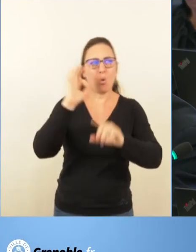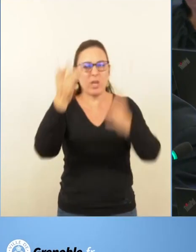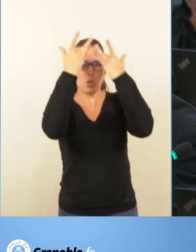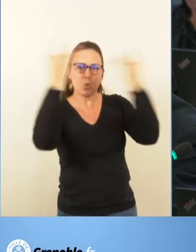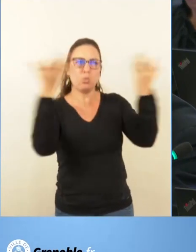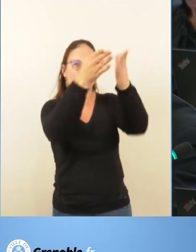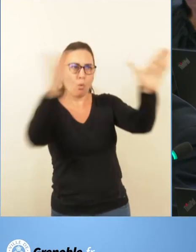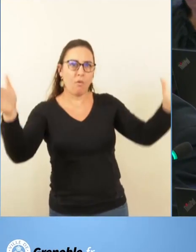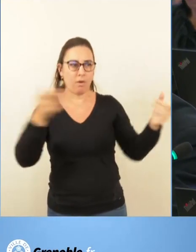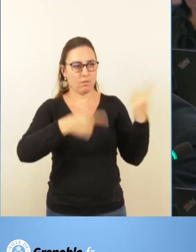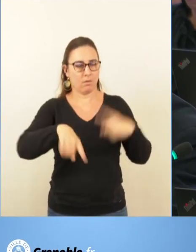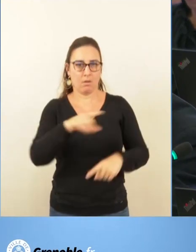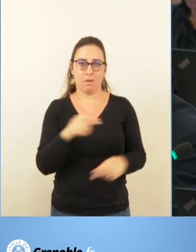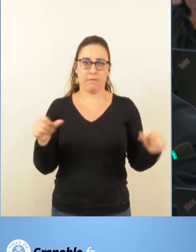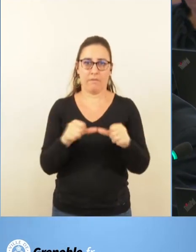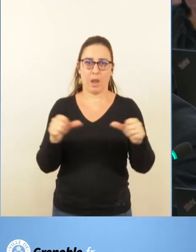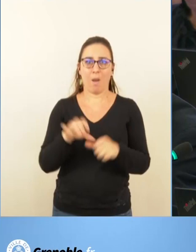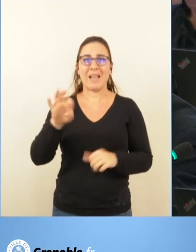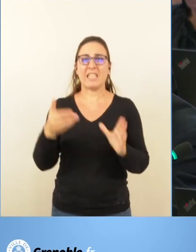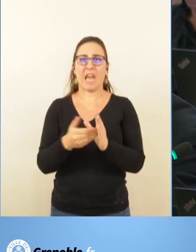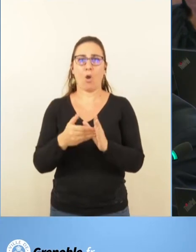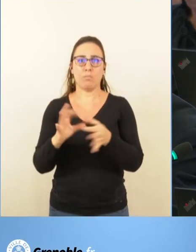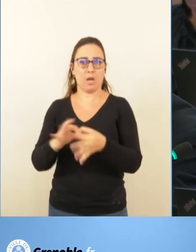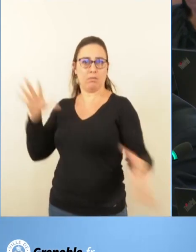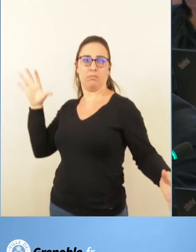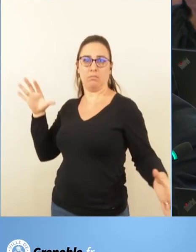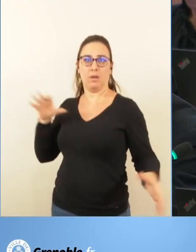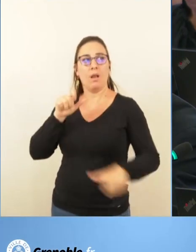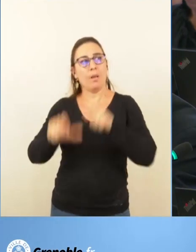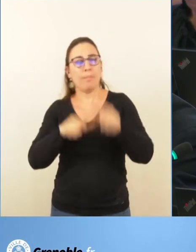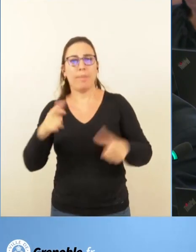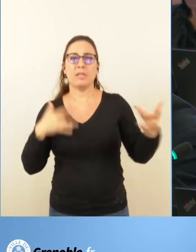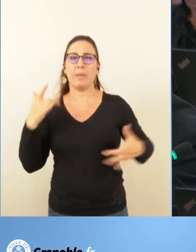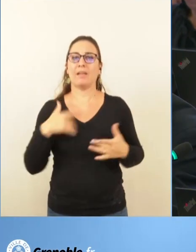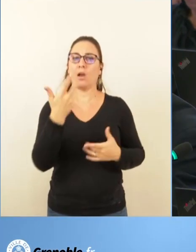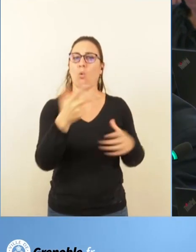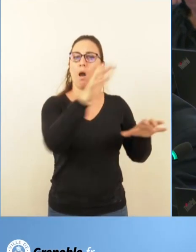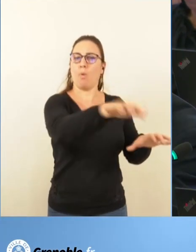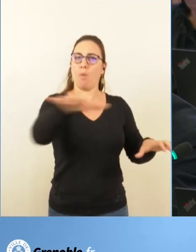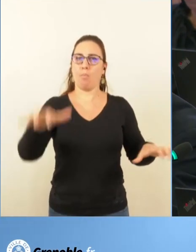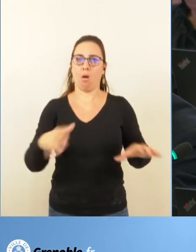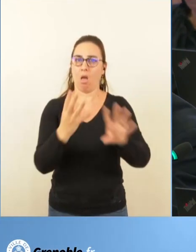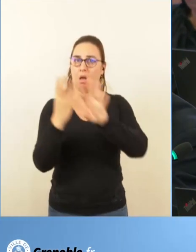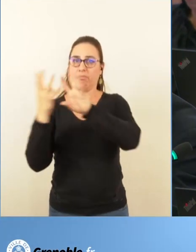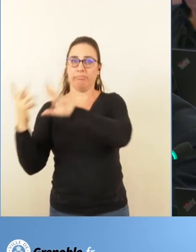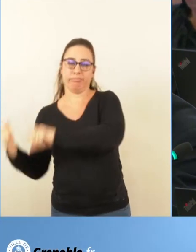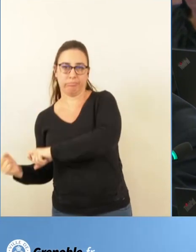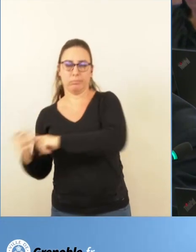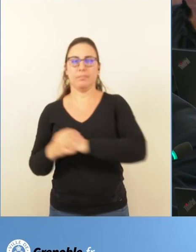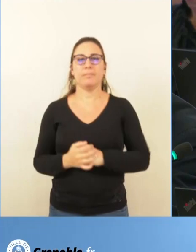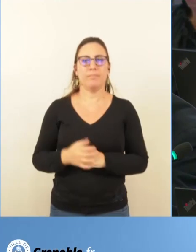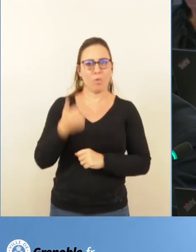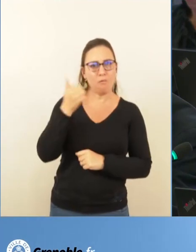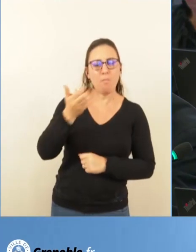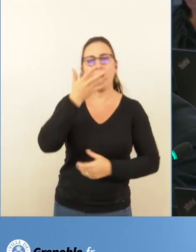auront réussi à éloigner 40000 personnes de l'accès au spectacle vivant sur trois théâtres cela vous permet de continuer